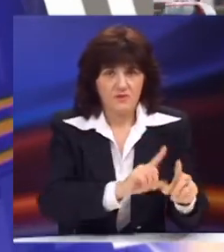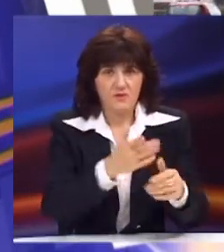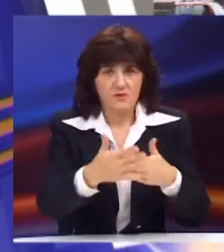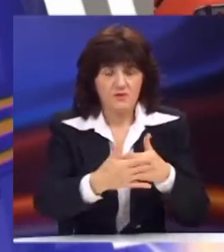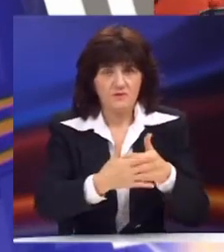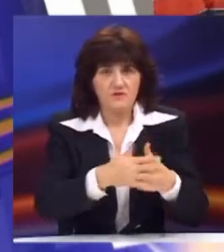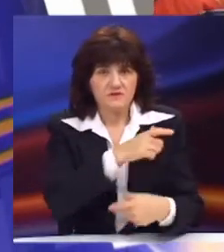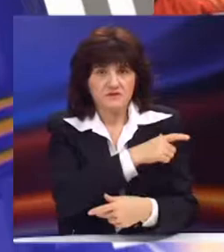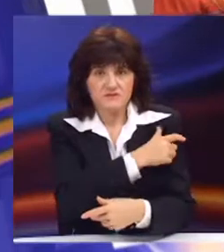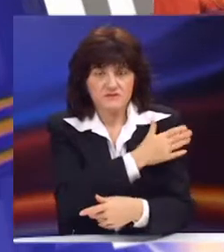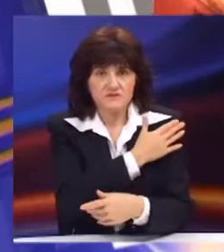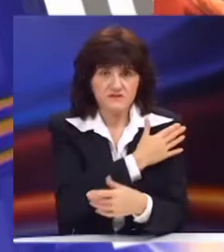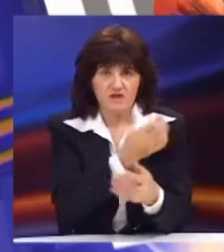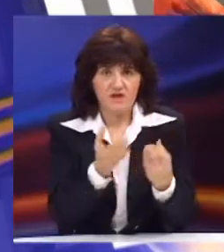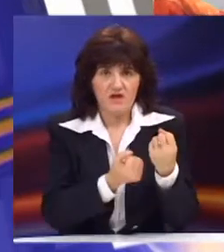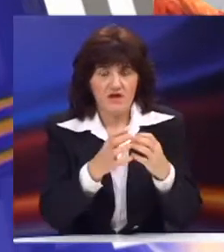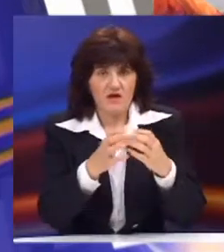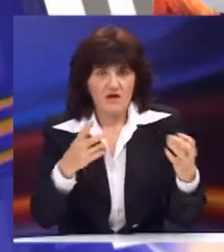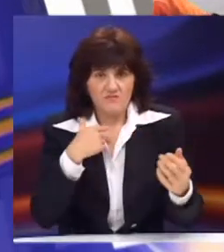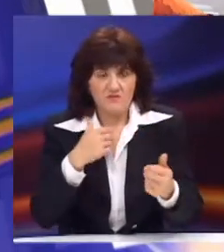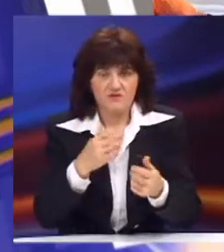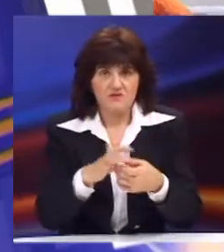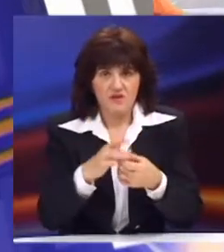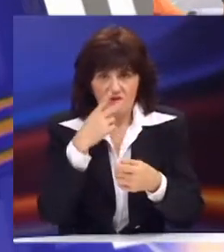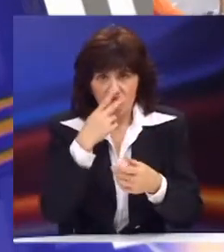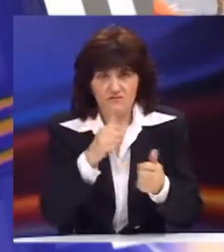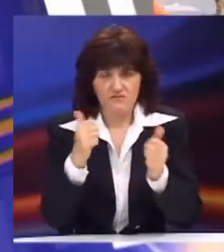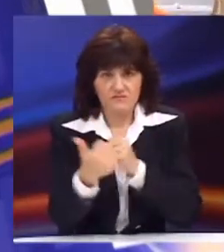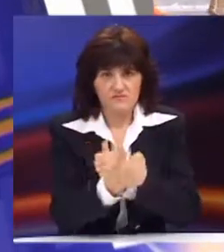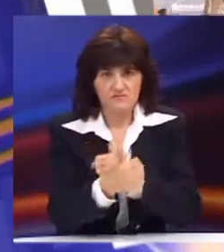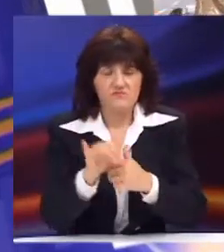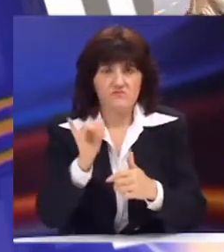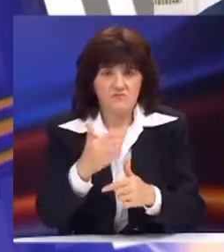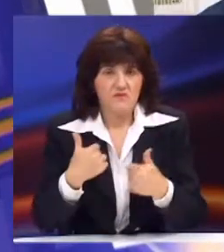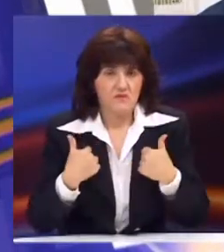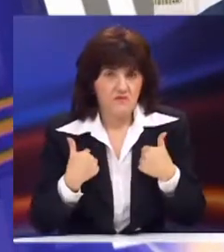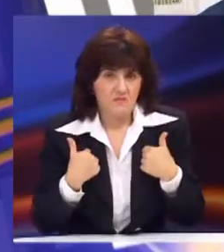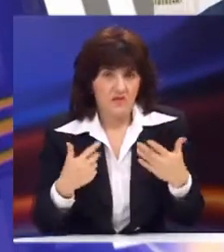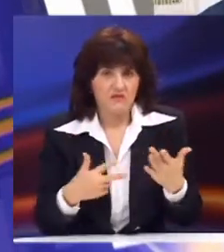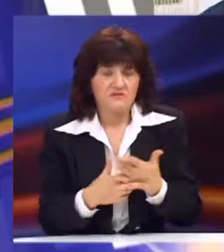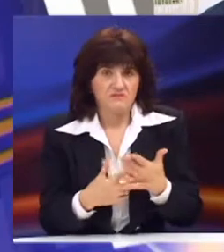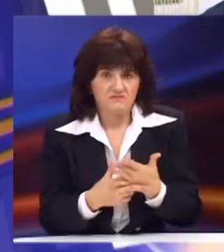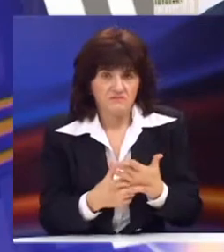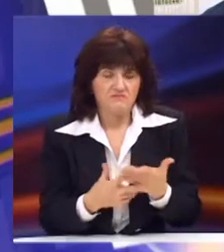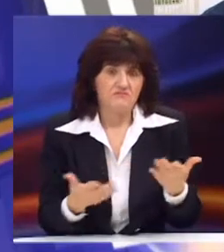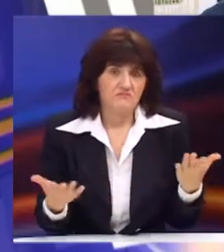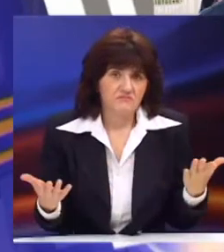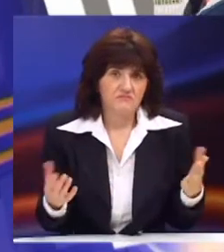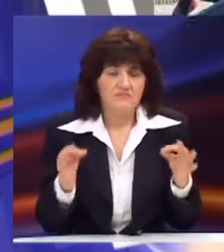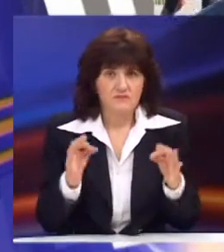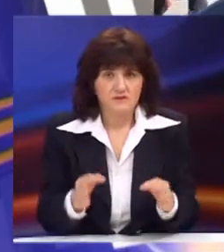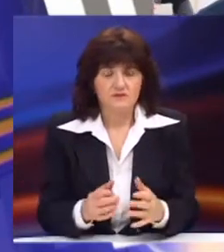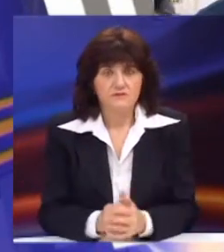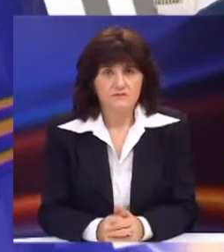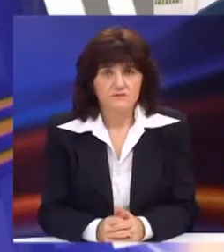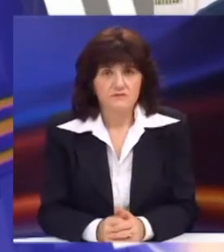teretnog saobraćaja i da veoma često viđa teretnjake kako prolaze ovom deonicom. Sigurno da nama kao građanima smeta, da kažem